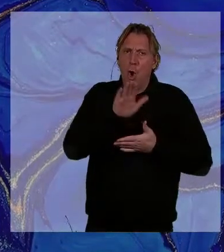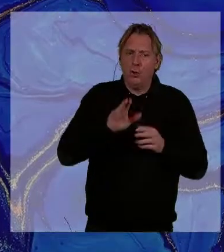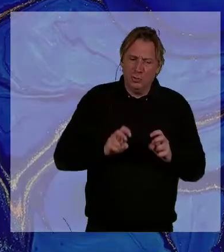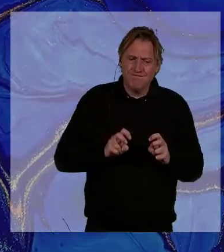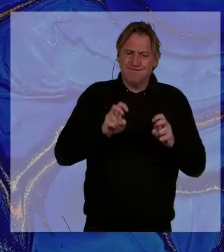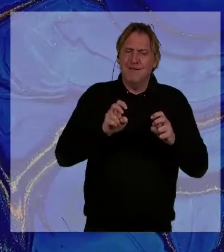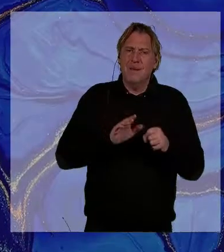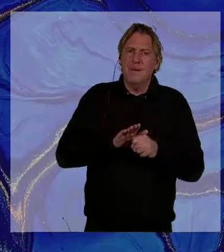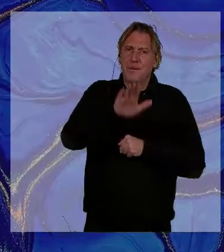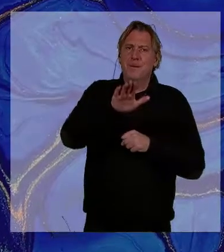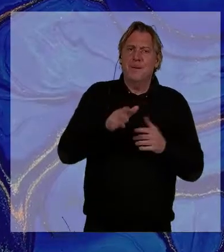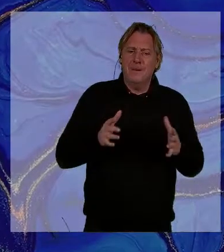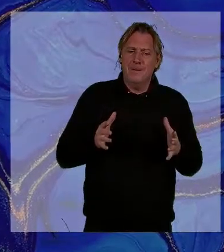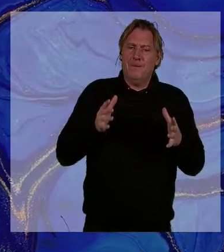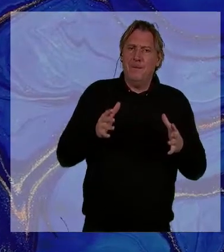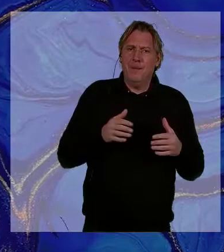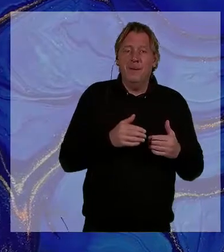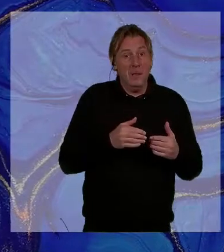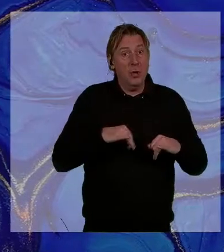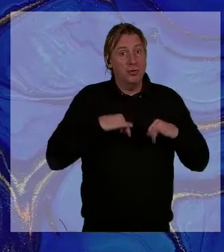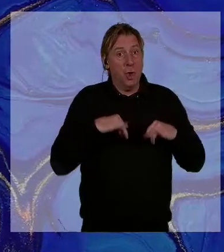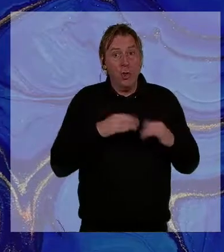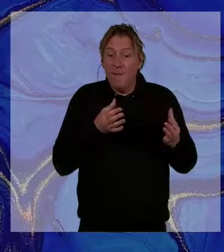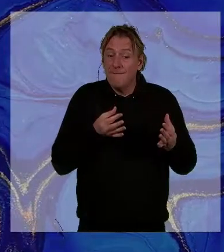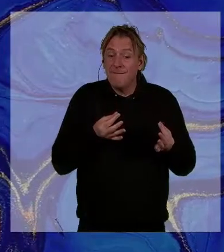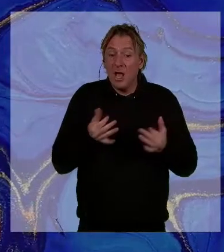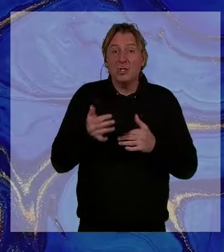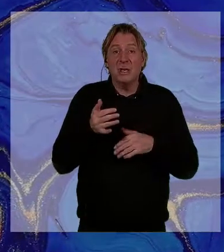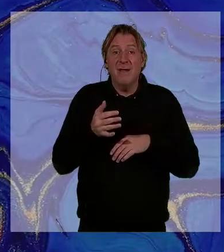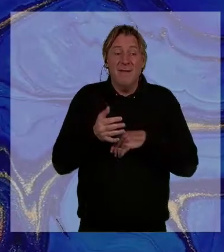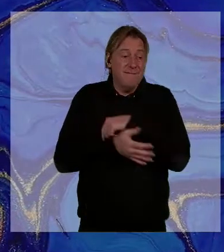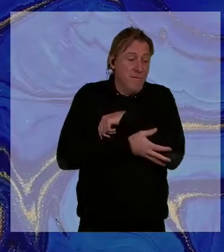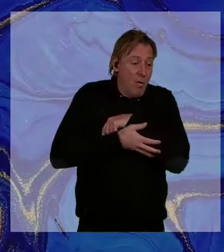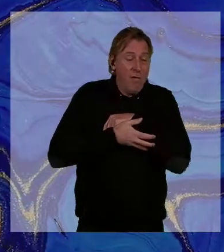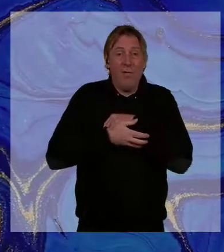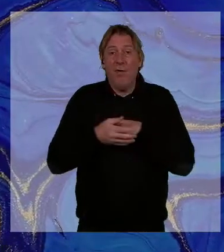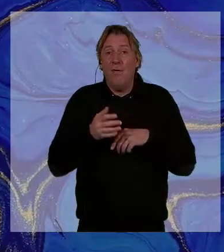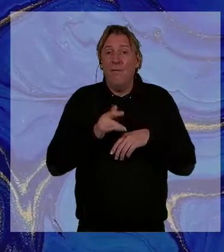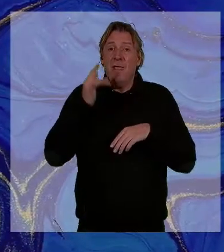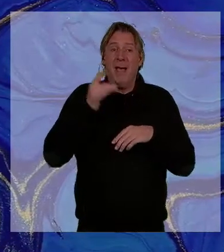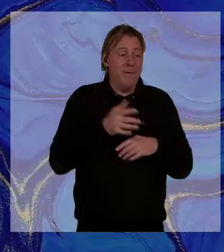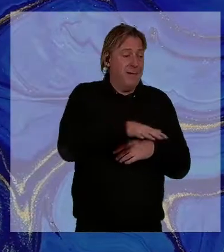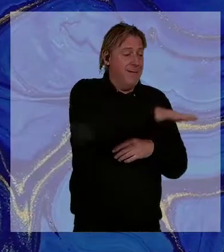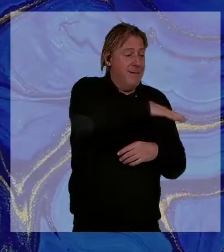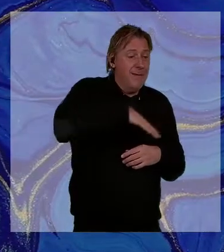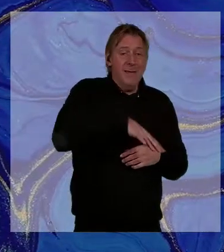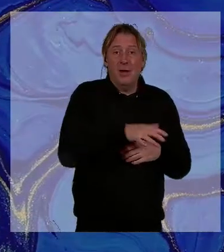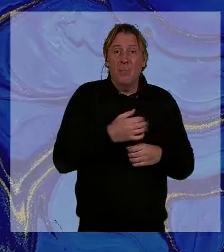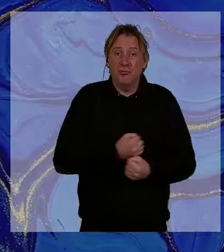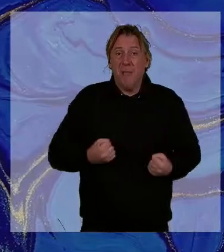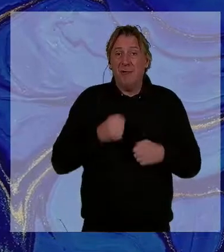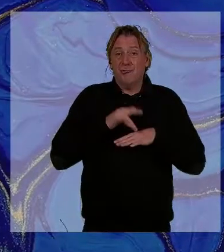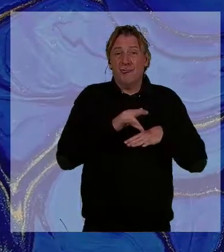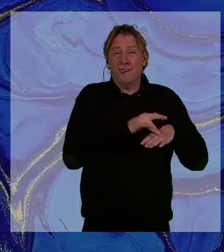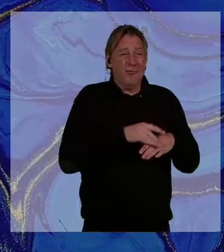cela concerne plus particulièrement les jeunes vulnérables qui sont les personnes les plus affectées par le chômage. Et il